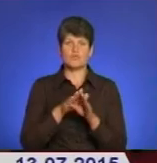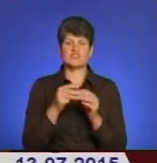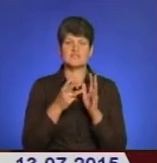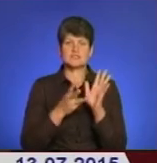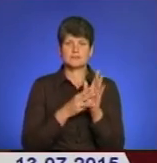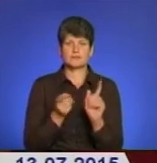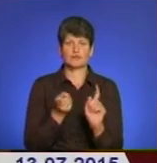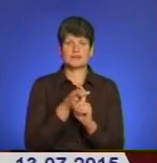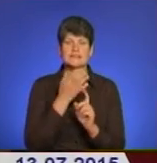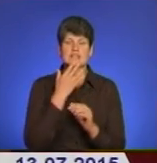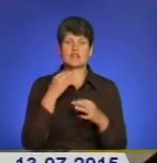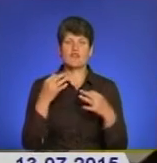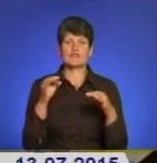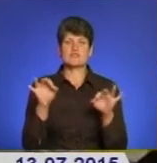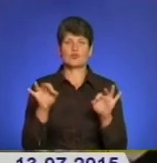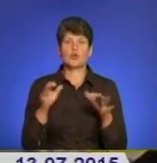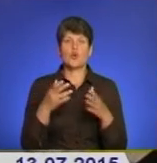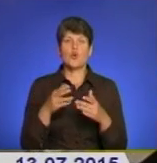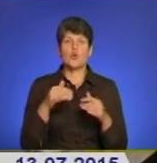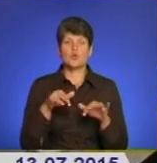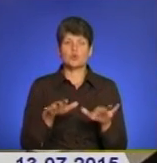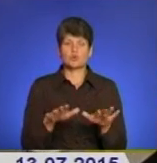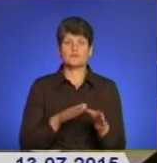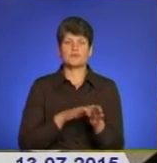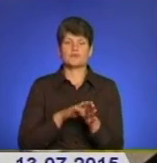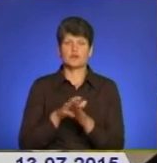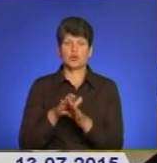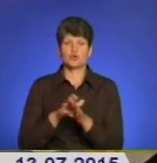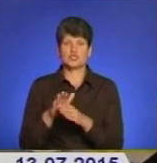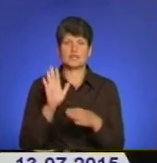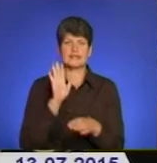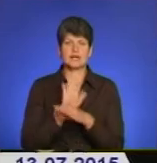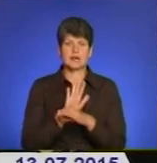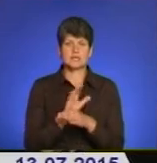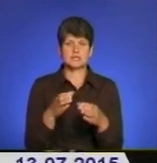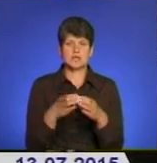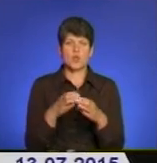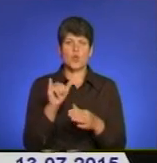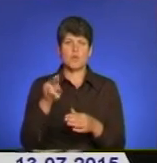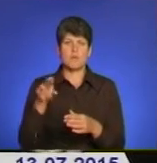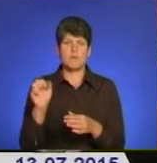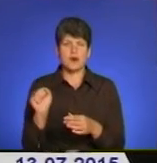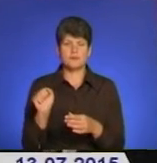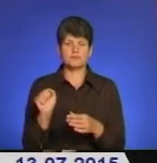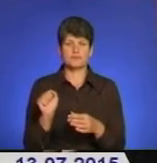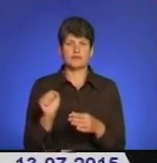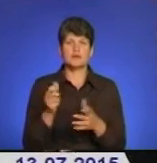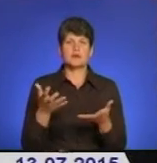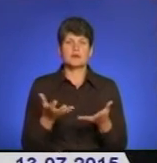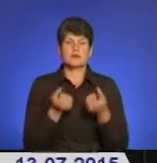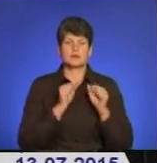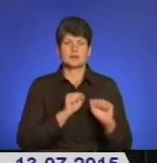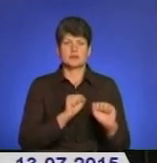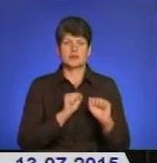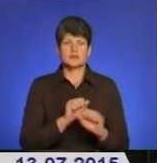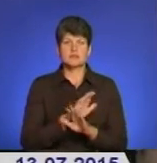до національного визвольного руху. Відповідально виконуючи накази в осередку УПА. Безстрашно хоронила загиблих, кинутих на призволяще